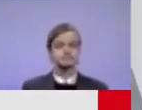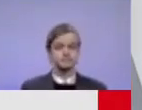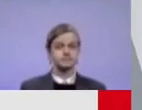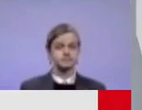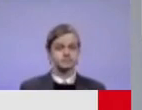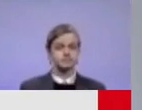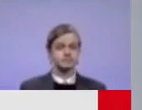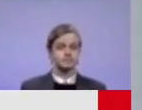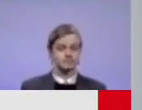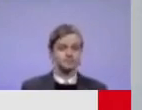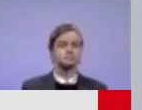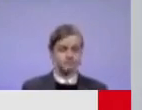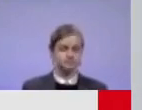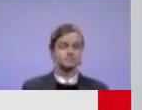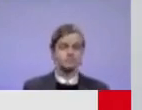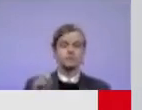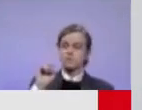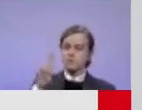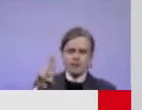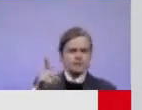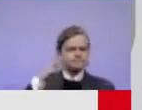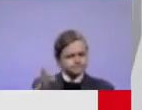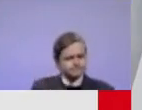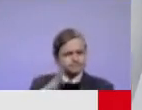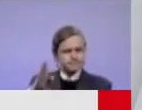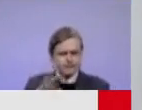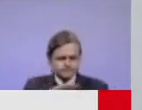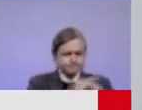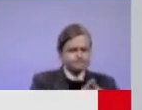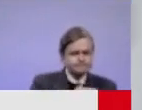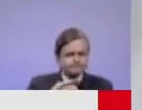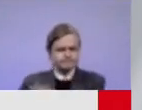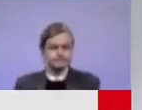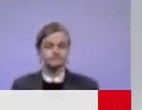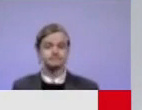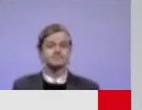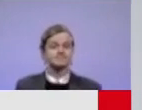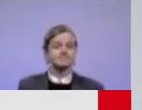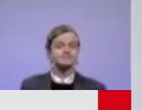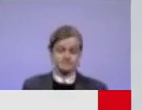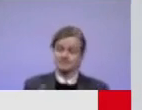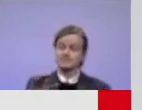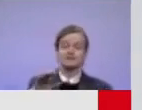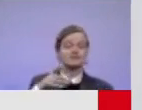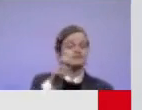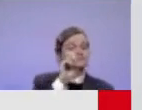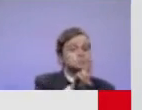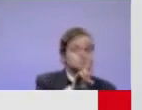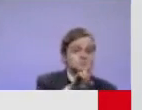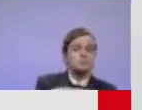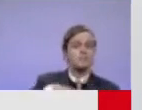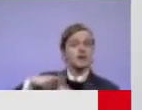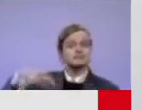de predictibilitate care asigură siguranța granițelor UE și NATO. Și